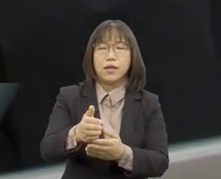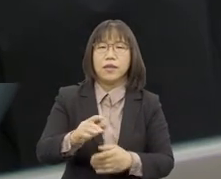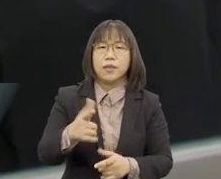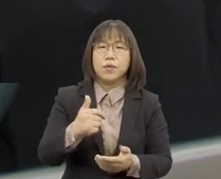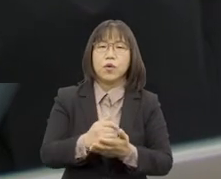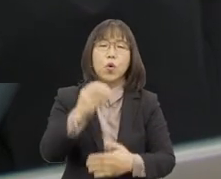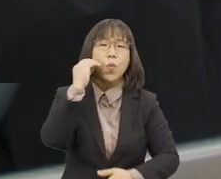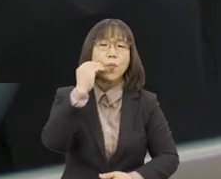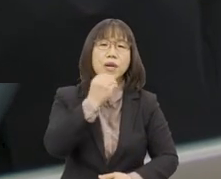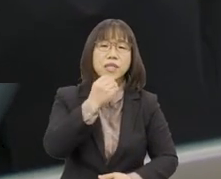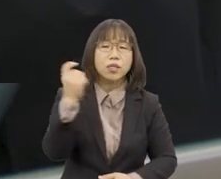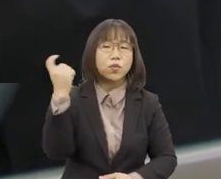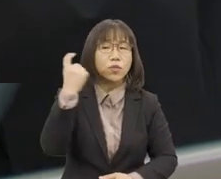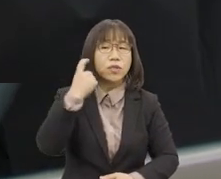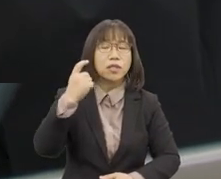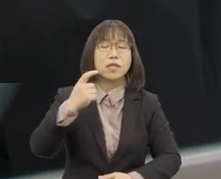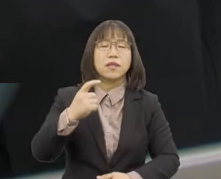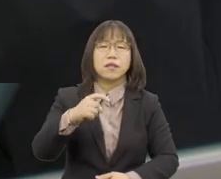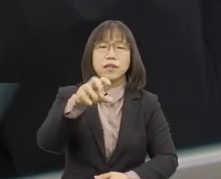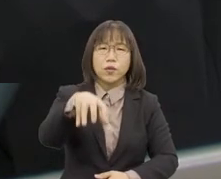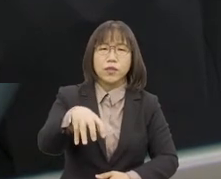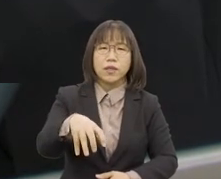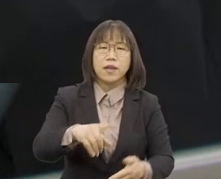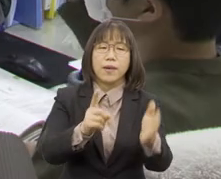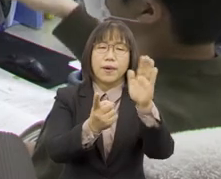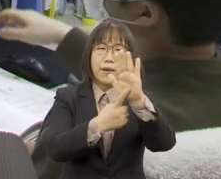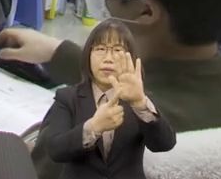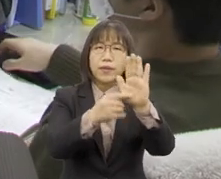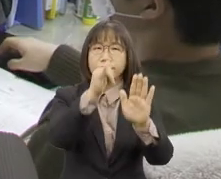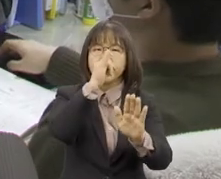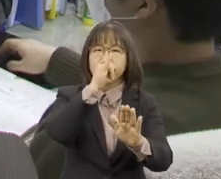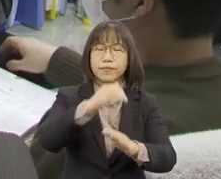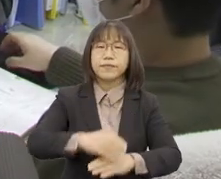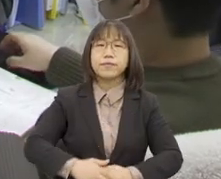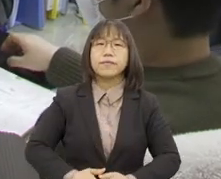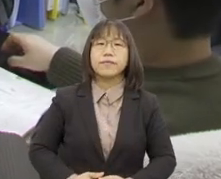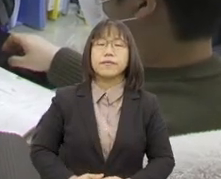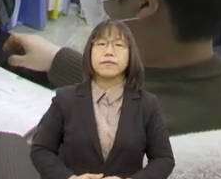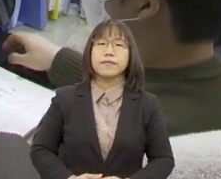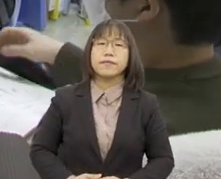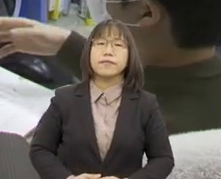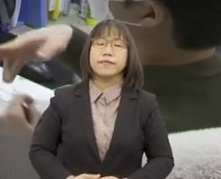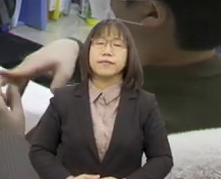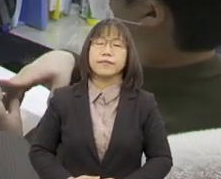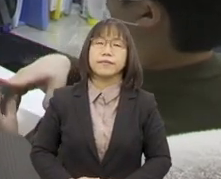홈페이지 소시 꽝 장 공지 새소식 에서 안내받을 수 있습니다